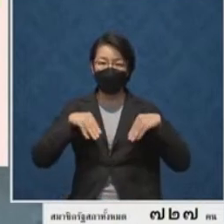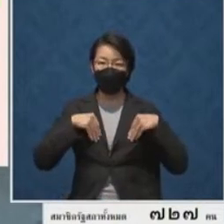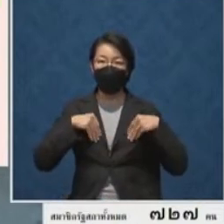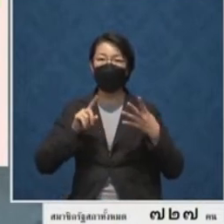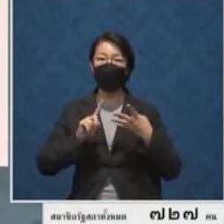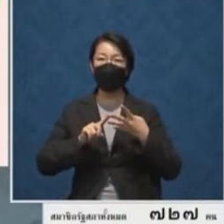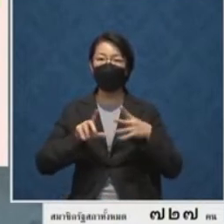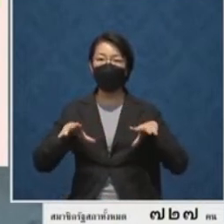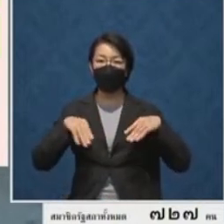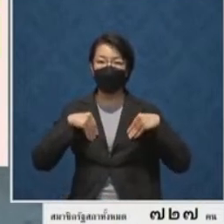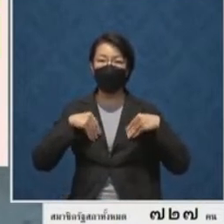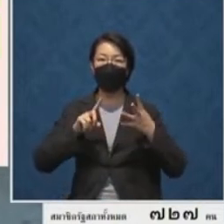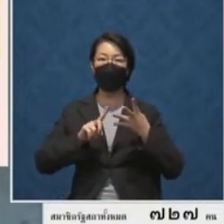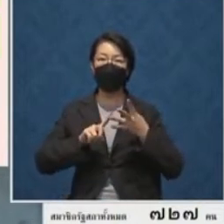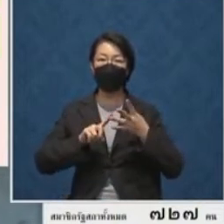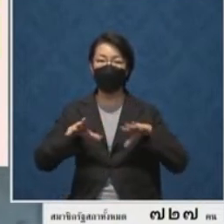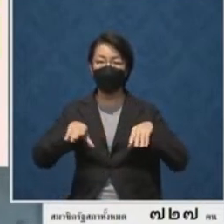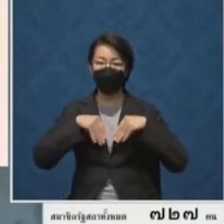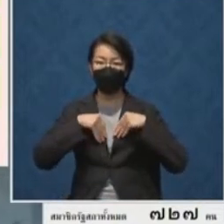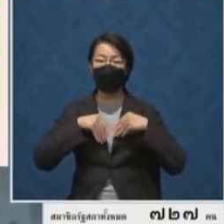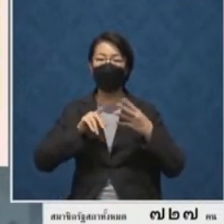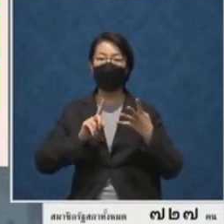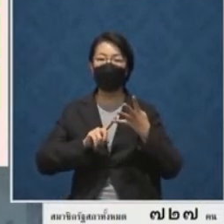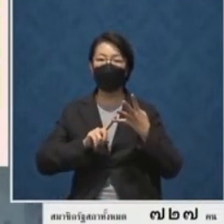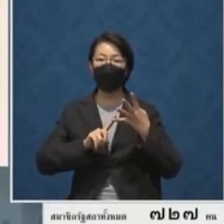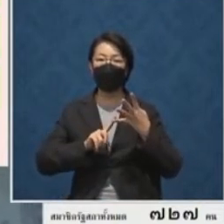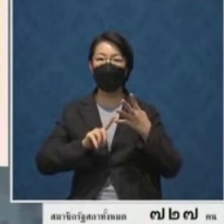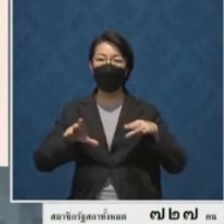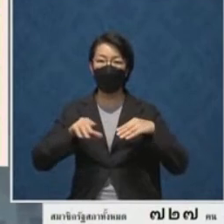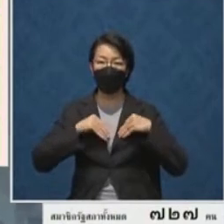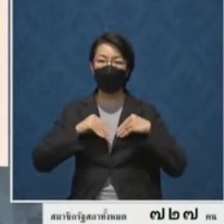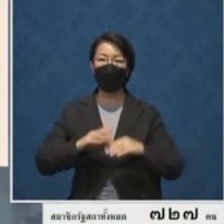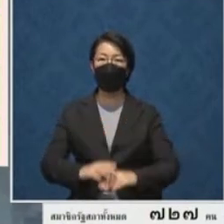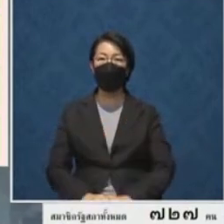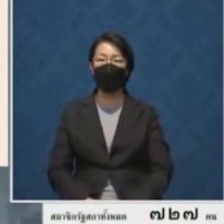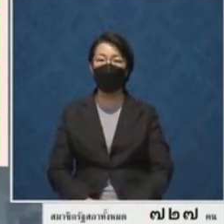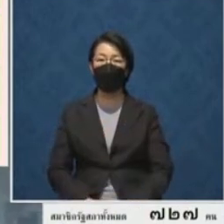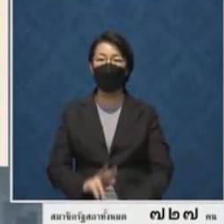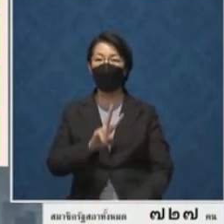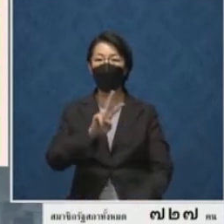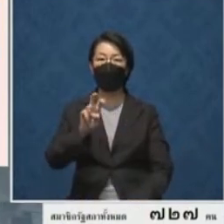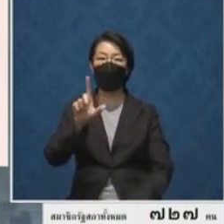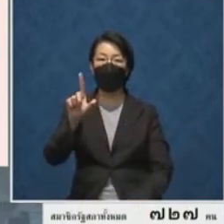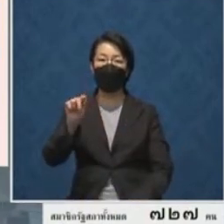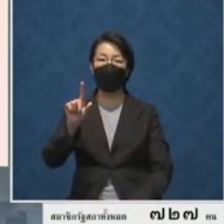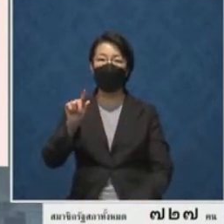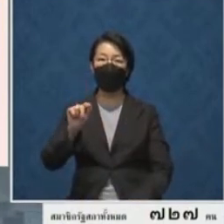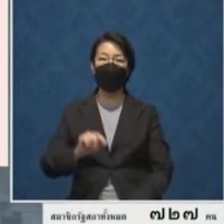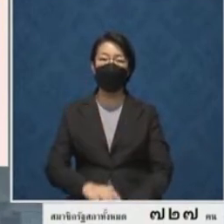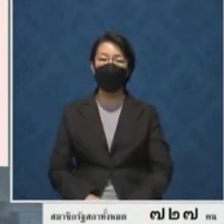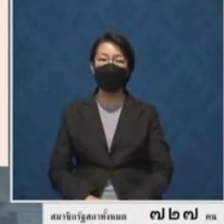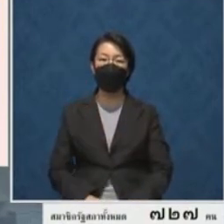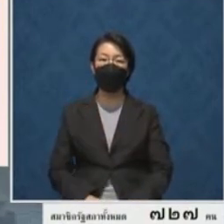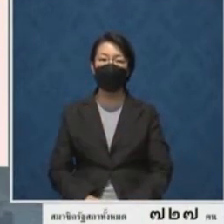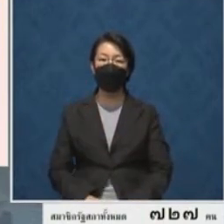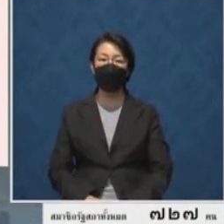การ3รับหลักการ4รับหลักการ 220นายธนัททวีเกื้อกูลกิจ 1